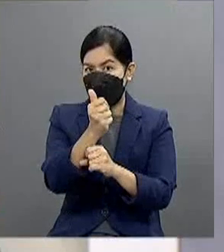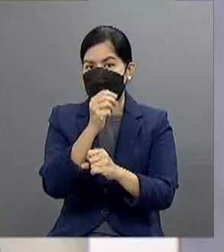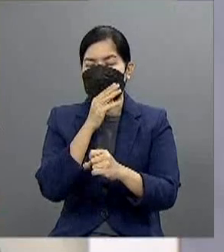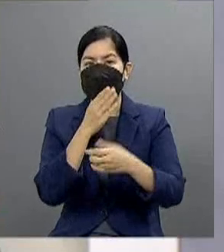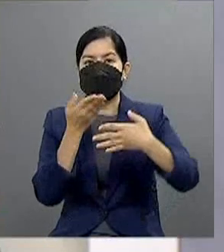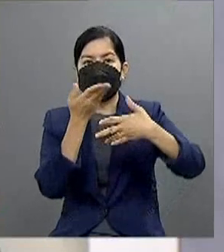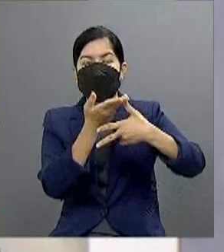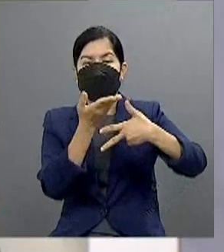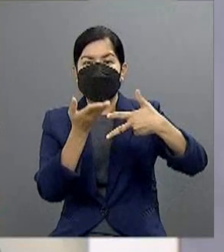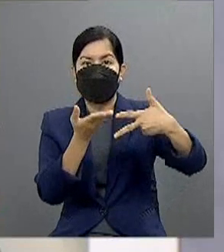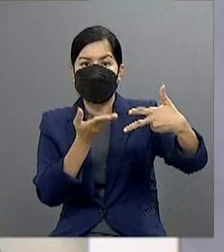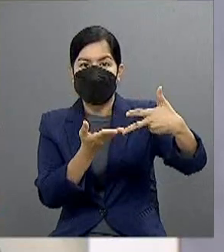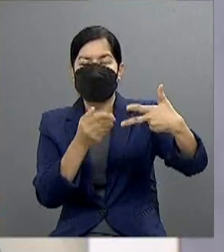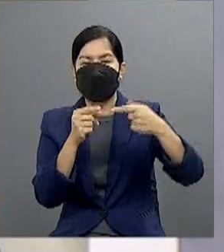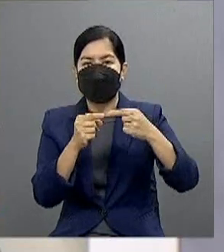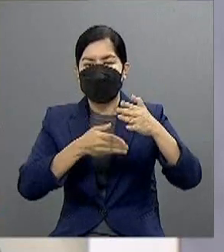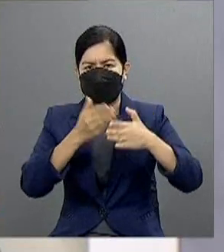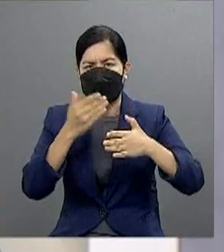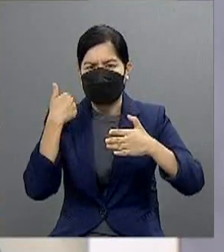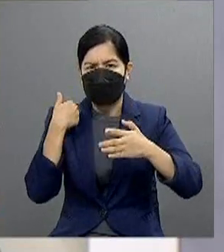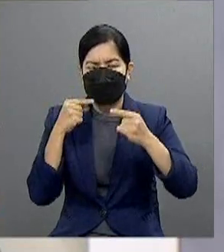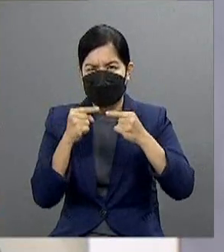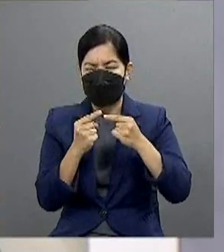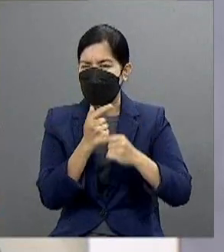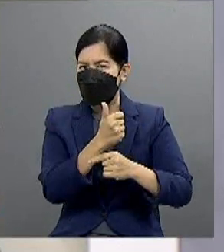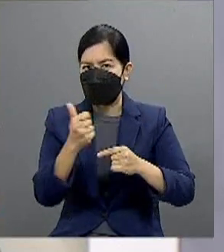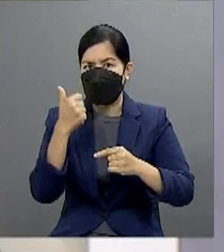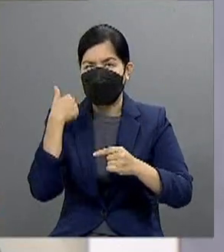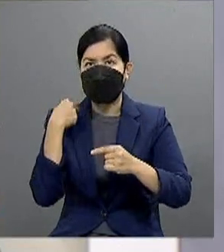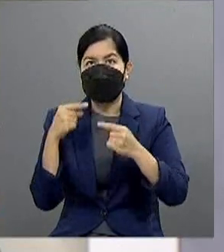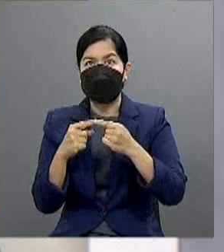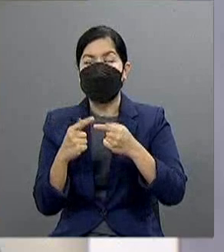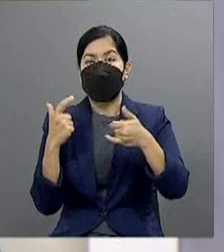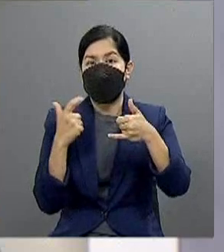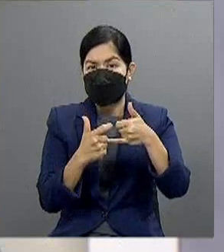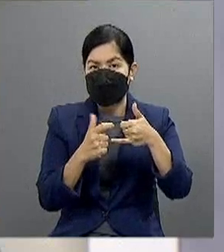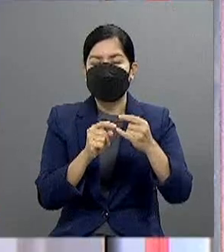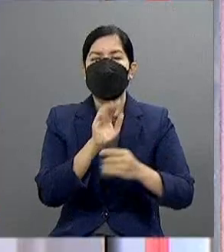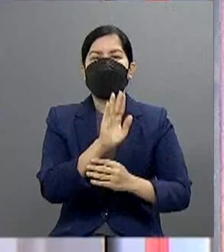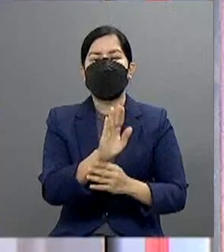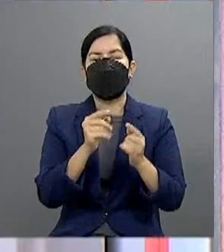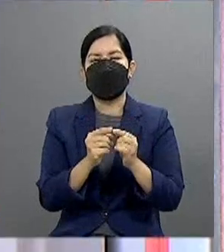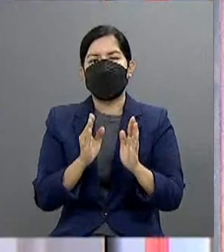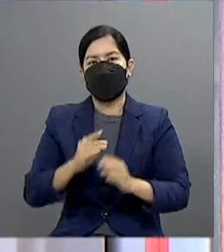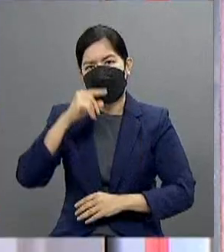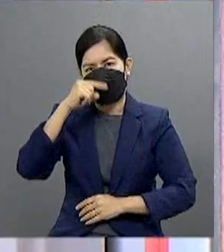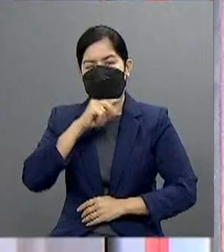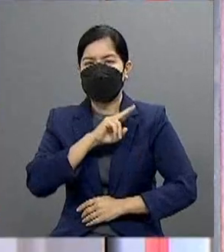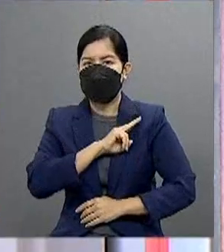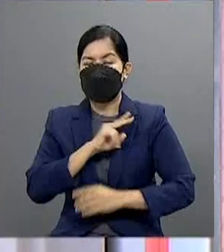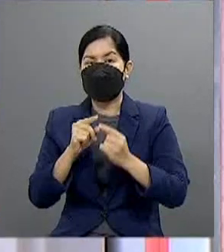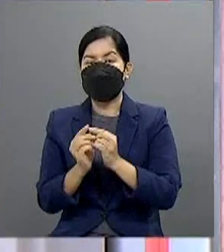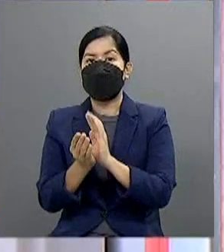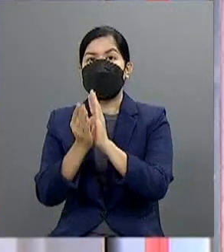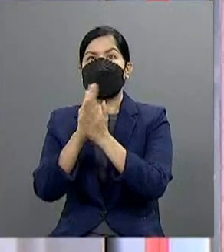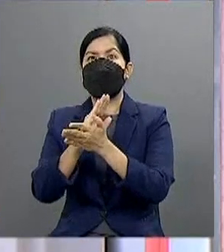าแล้วเห็นผลได้ดีกลางปีหน้าก็จะมีวัคซีนใช้ในบ้านเราเองเป็นฝีมือของคนไทยด้วย และได้จากพืชด้วยใครที่กลัวนั่นกลัวนี่ก็น่าจะเบา